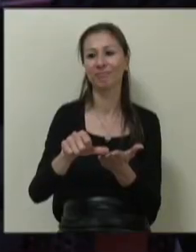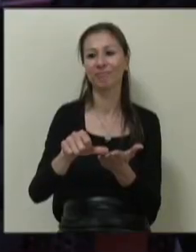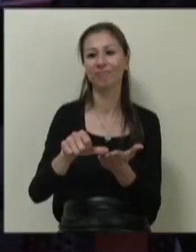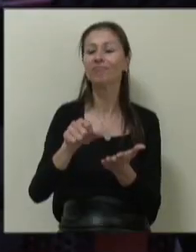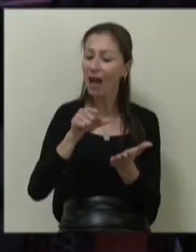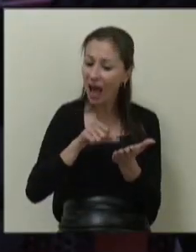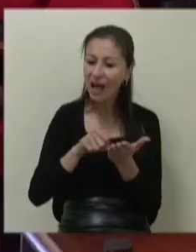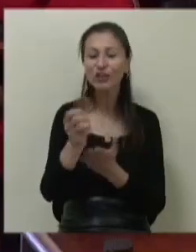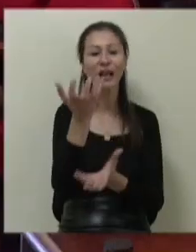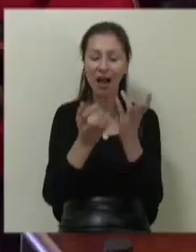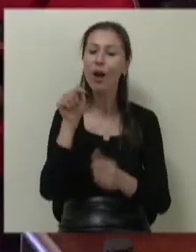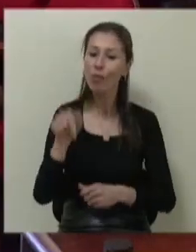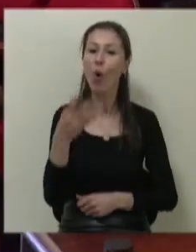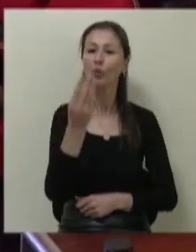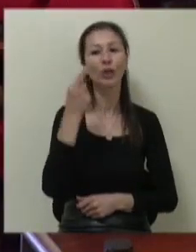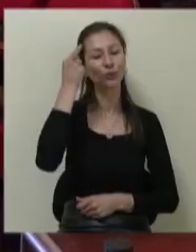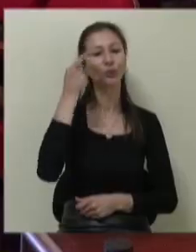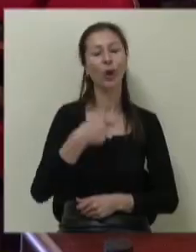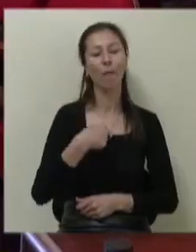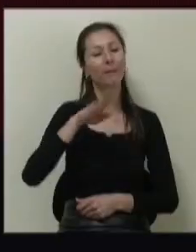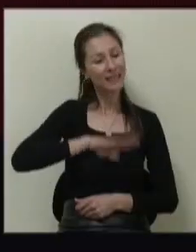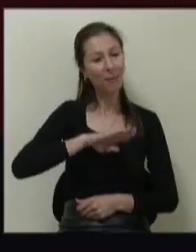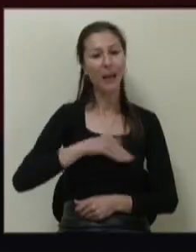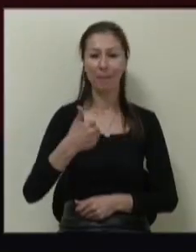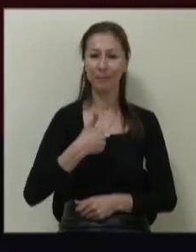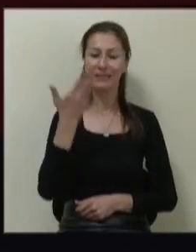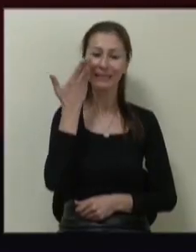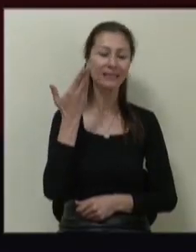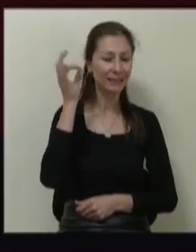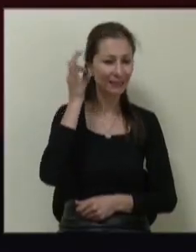bütün her şeyin kaynağı bu olacak diye düşünüyorum. Sabırla bizleri